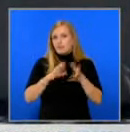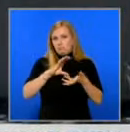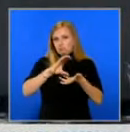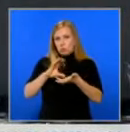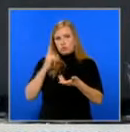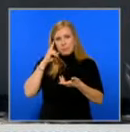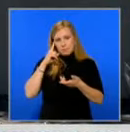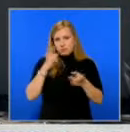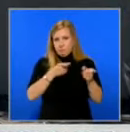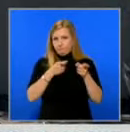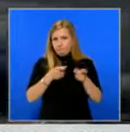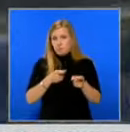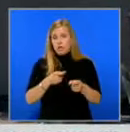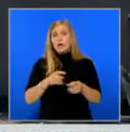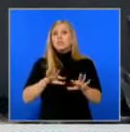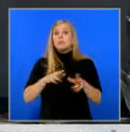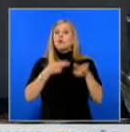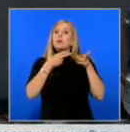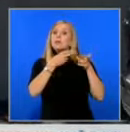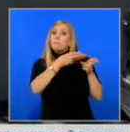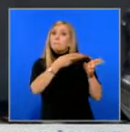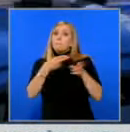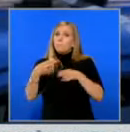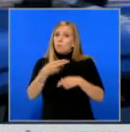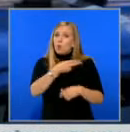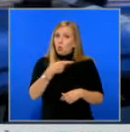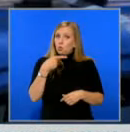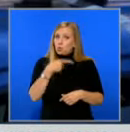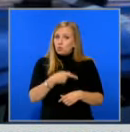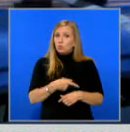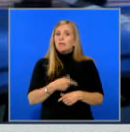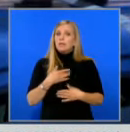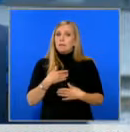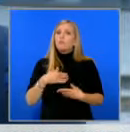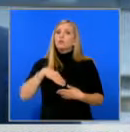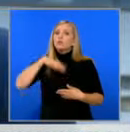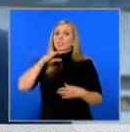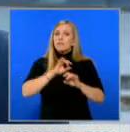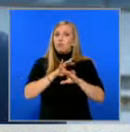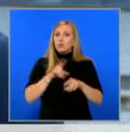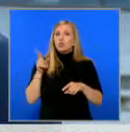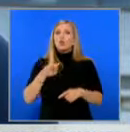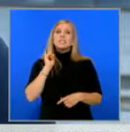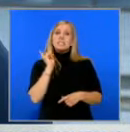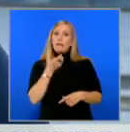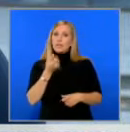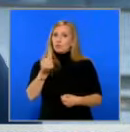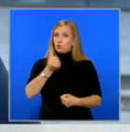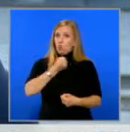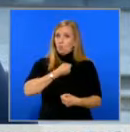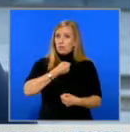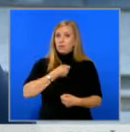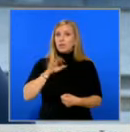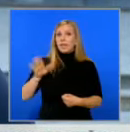прокуратурата са събрани достатъчно данни че михайлов няколко пъти е заплашил с убийство приятелката си повдигнато му обвинение за